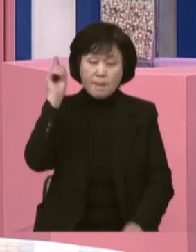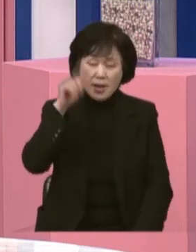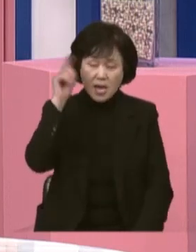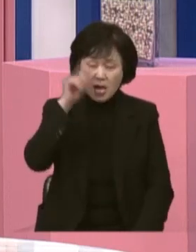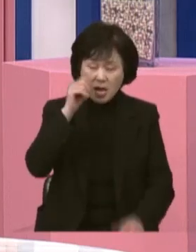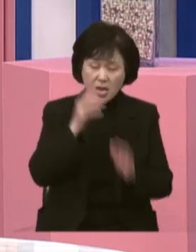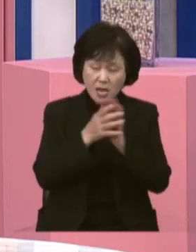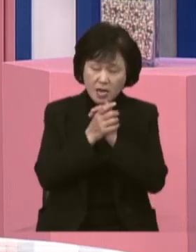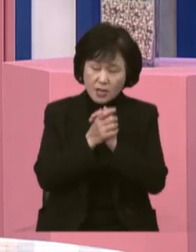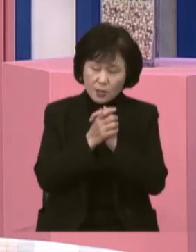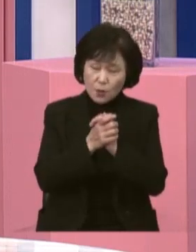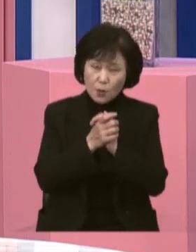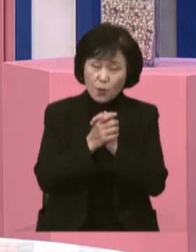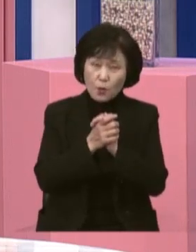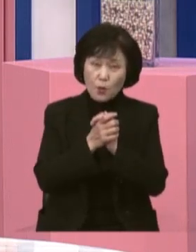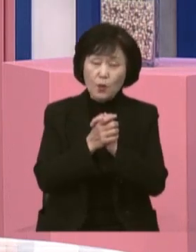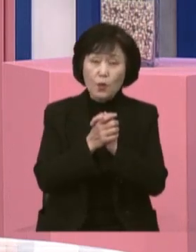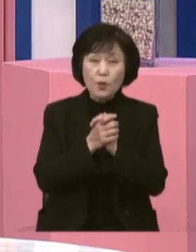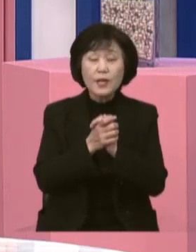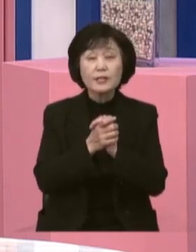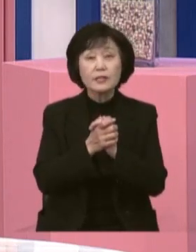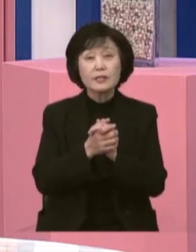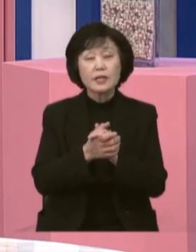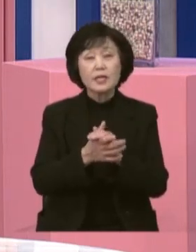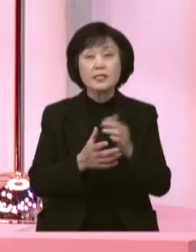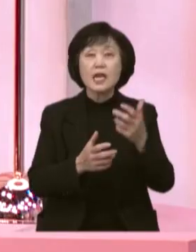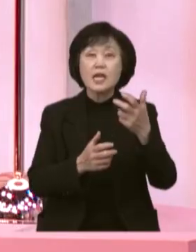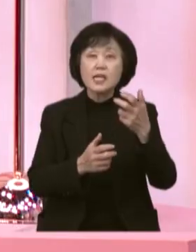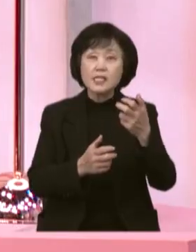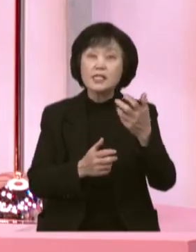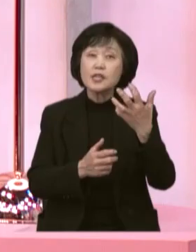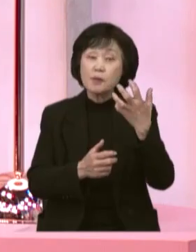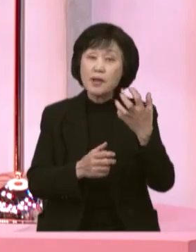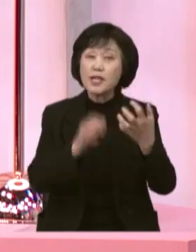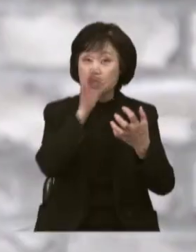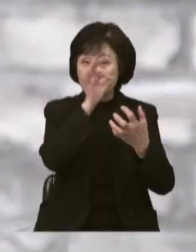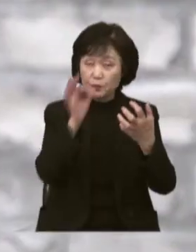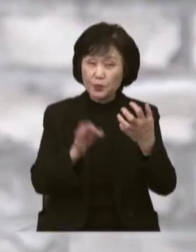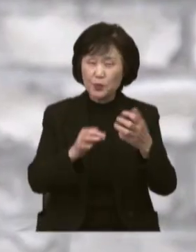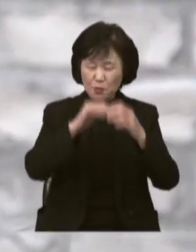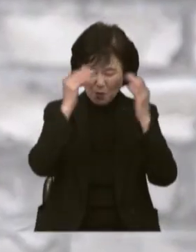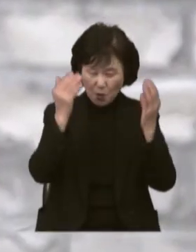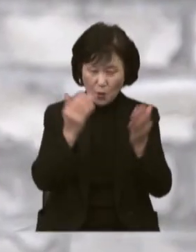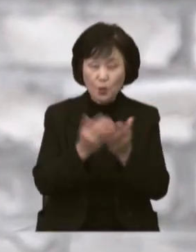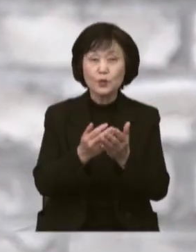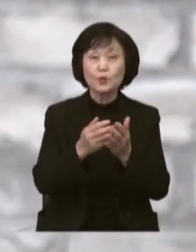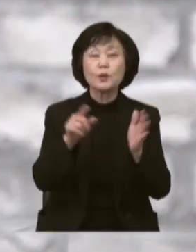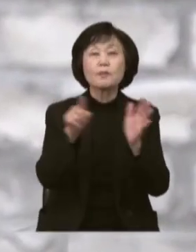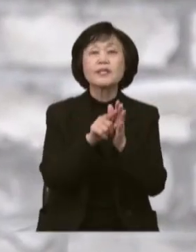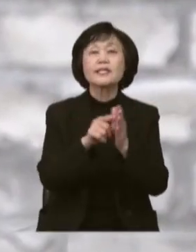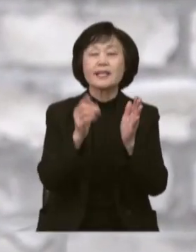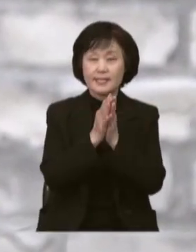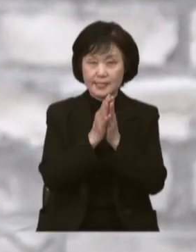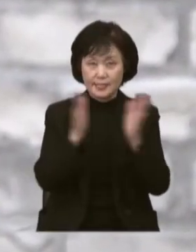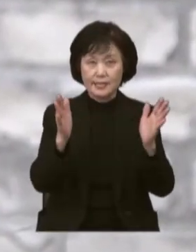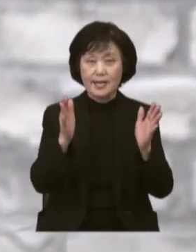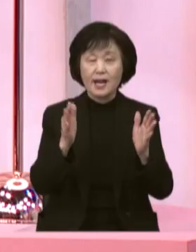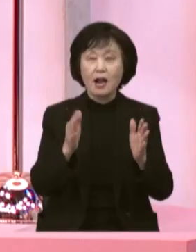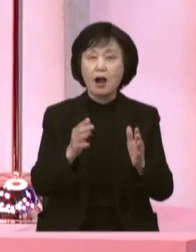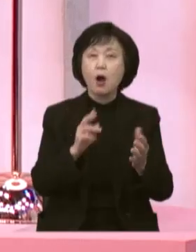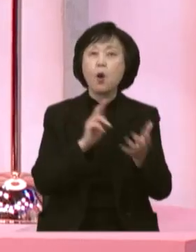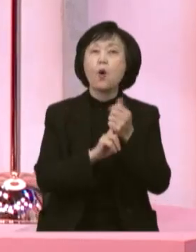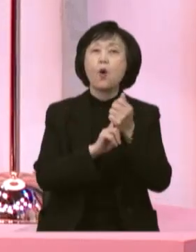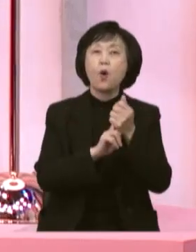지선이 믿죠? 네. 임미숙이, 이경애, 김학래. 야, 빨리 얘기해봐. 이성미 언니. 이성미. 네. 박미선이 뭐.